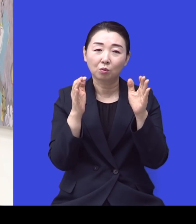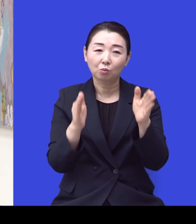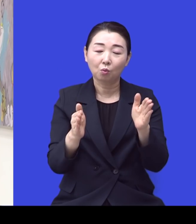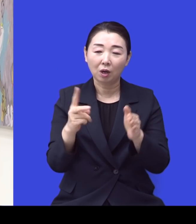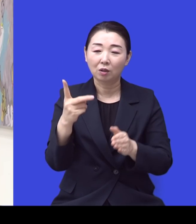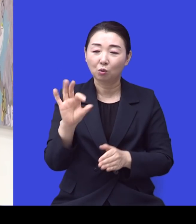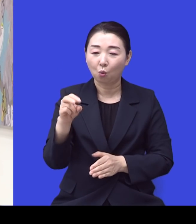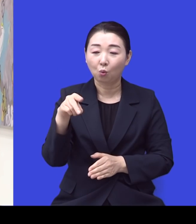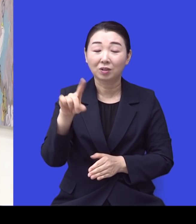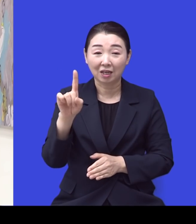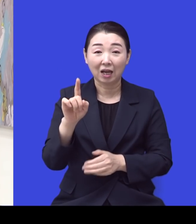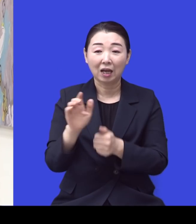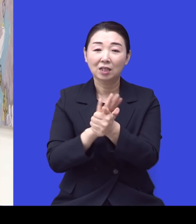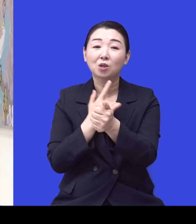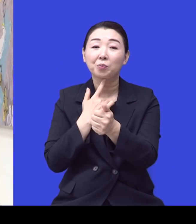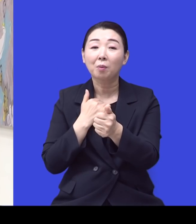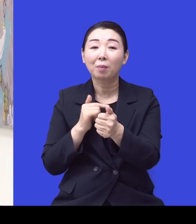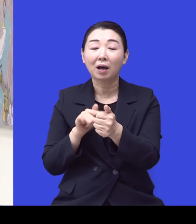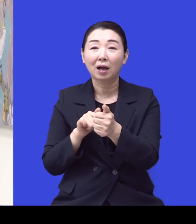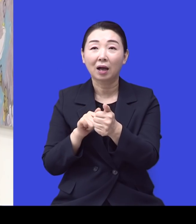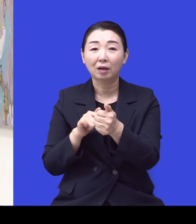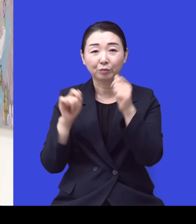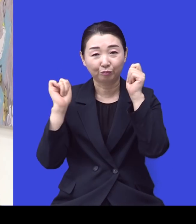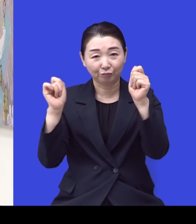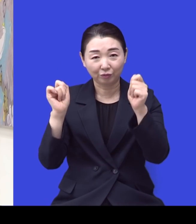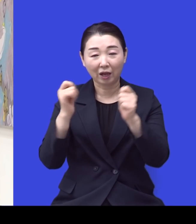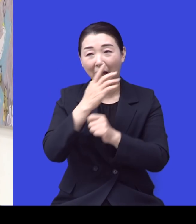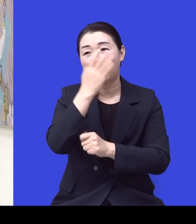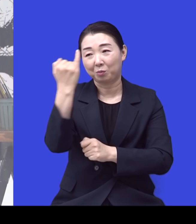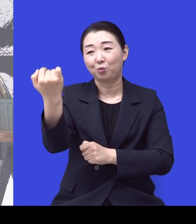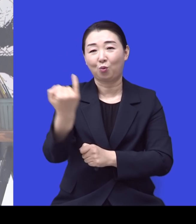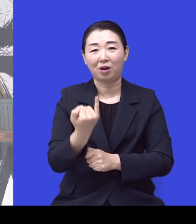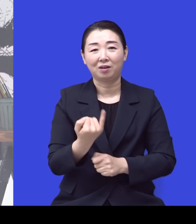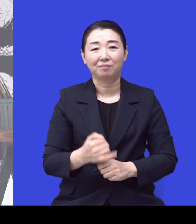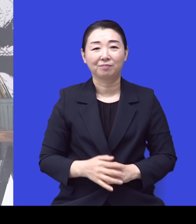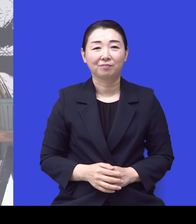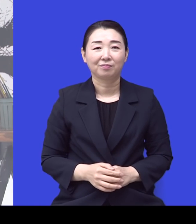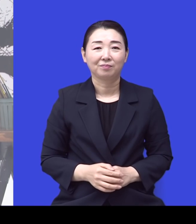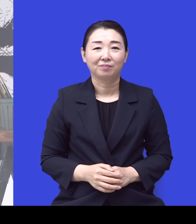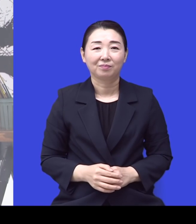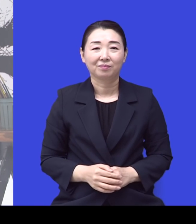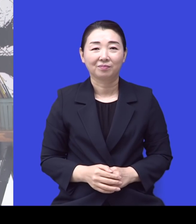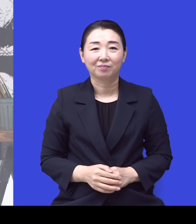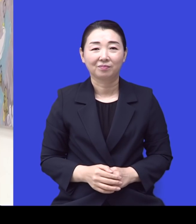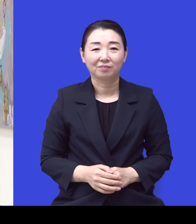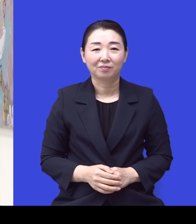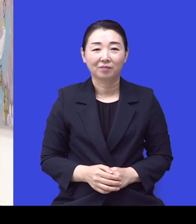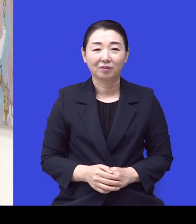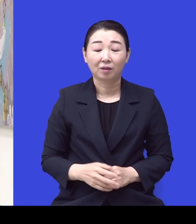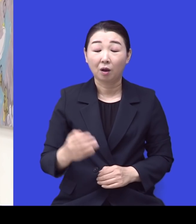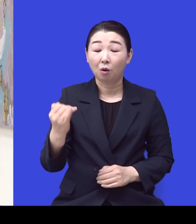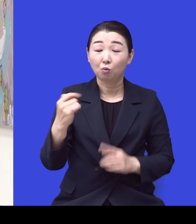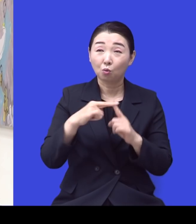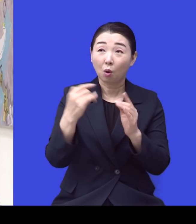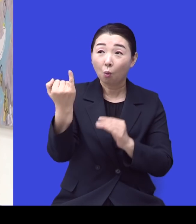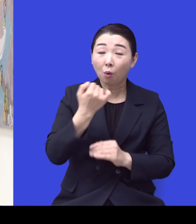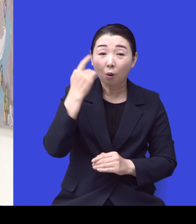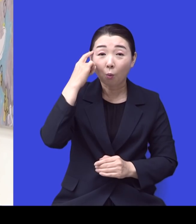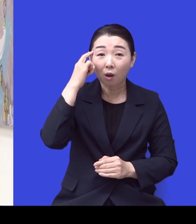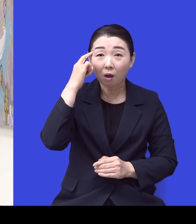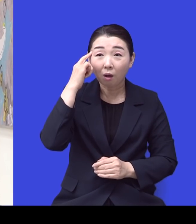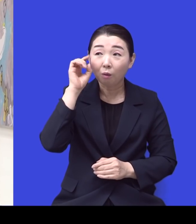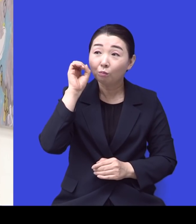동자를 섬겼던 예. 그 무당 할머님이 오셨어요. 아. 근데 그래서 제가 왜 오냐고 우리 교회에